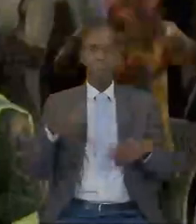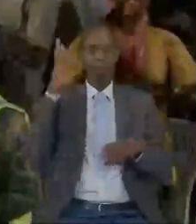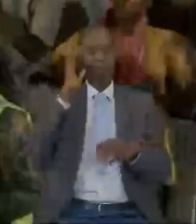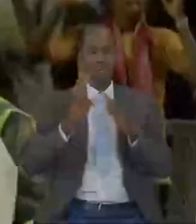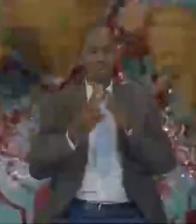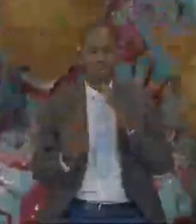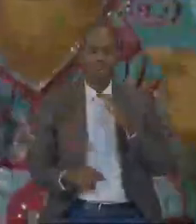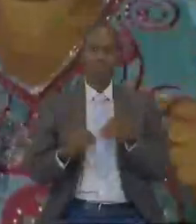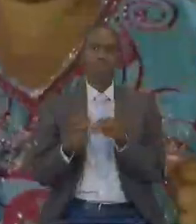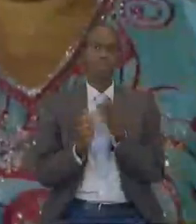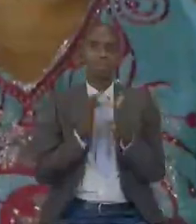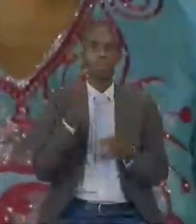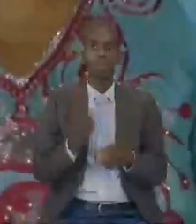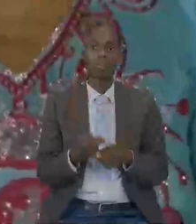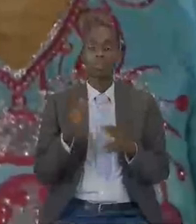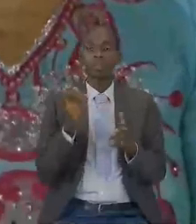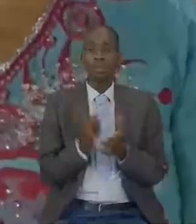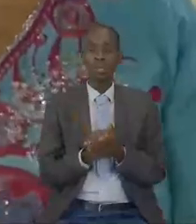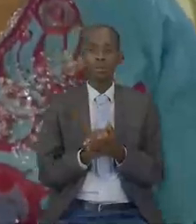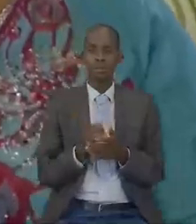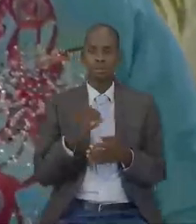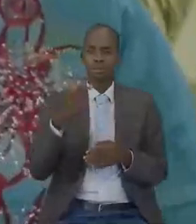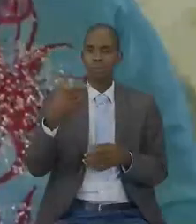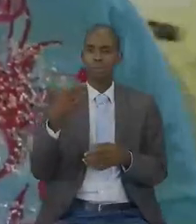douleur va disparaître.